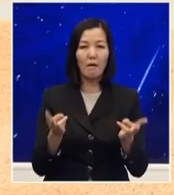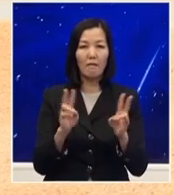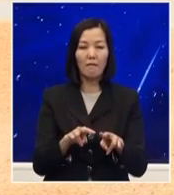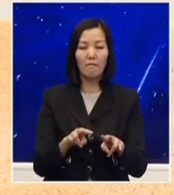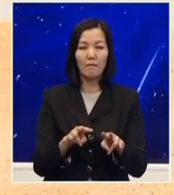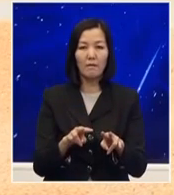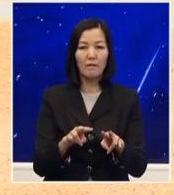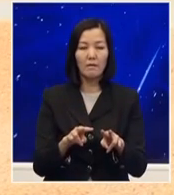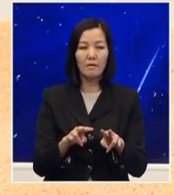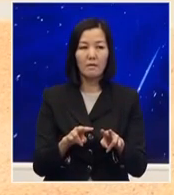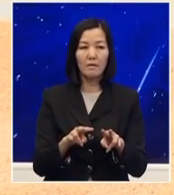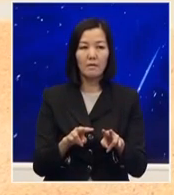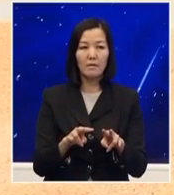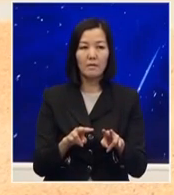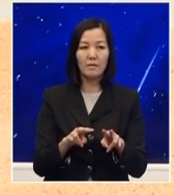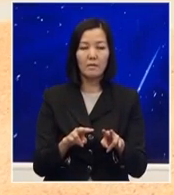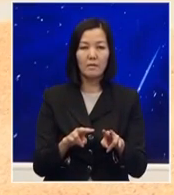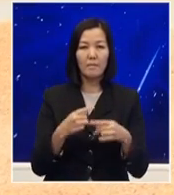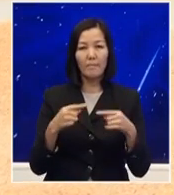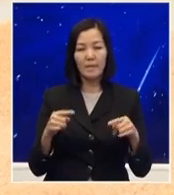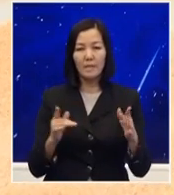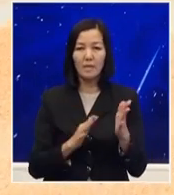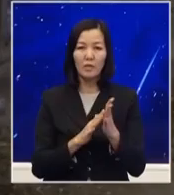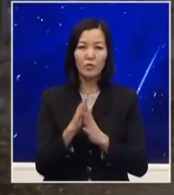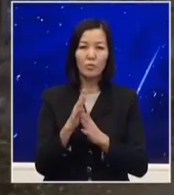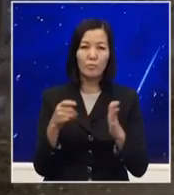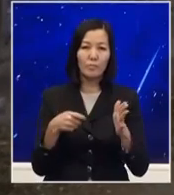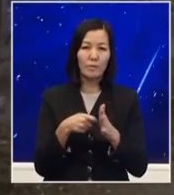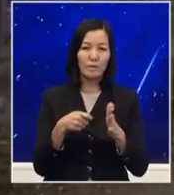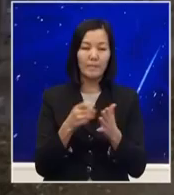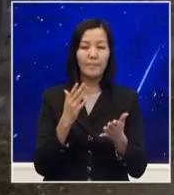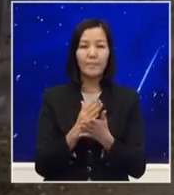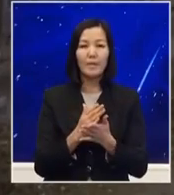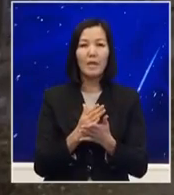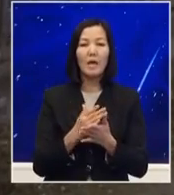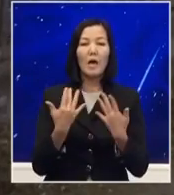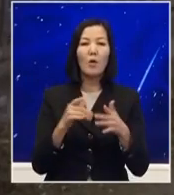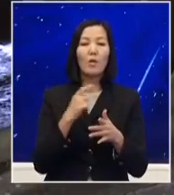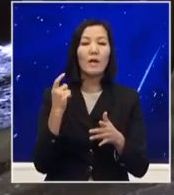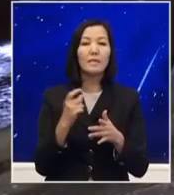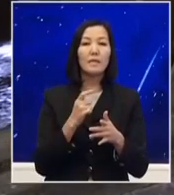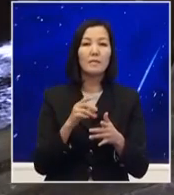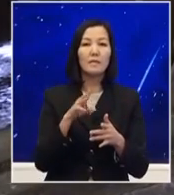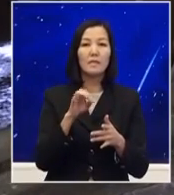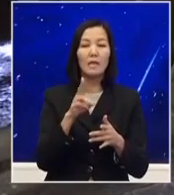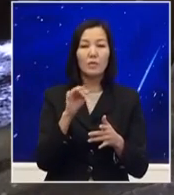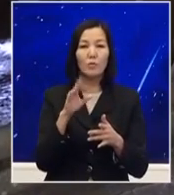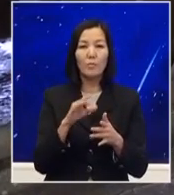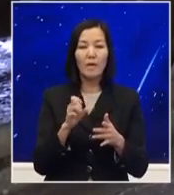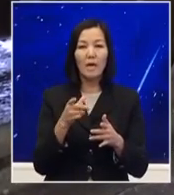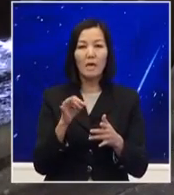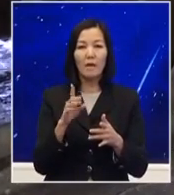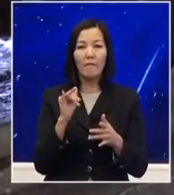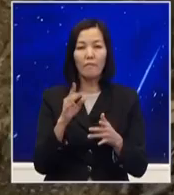қалғандары люцерна мен бидай. Аудандағы ірі жеке шаруа қожалықтың бірі Тастөбе Аграфуд